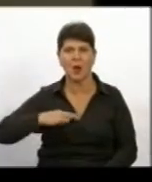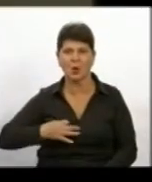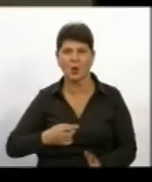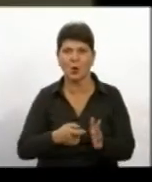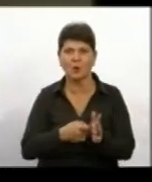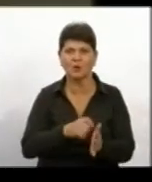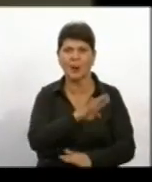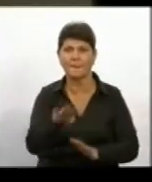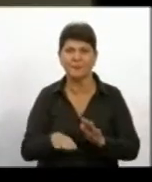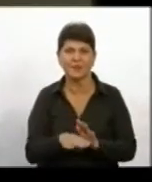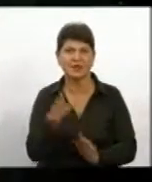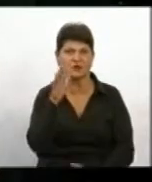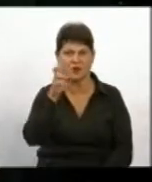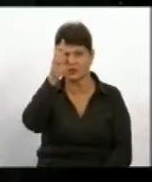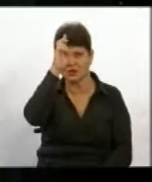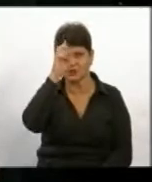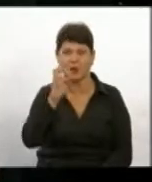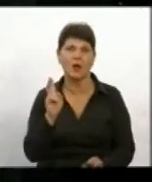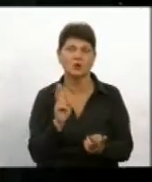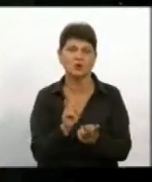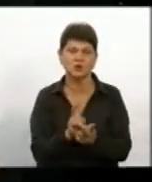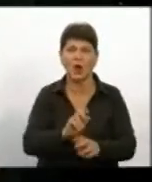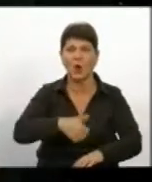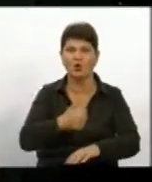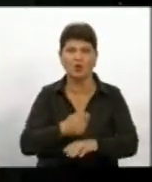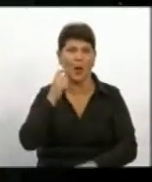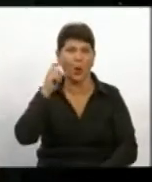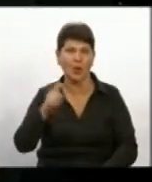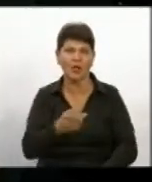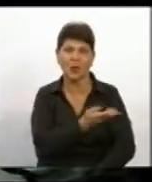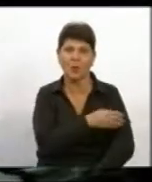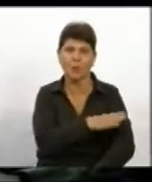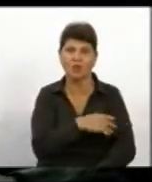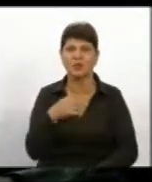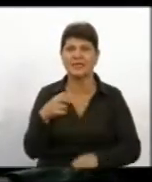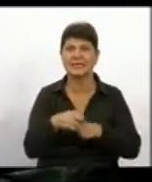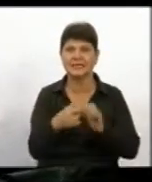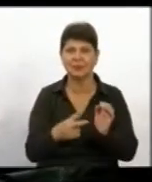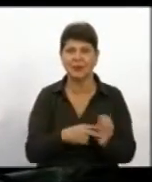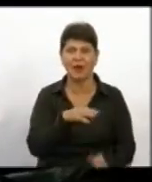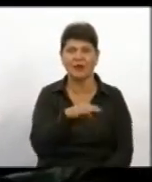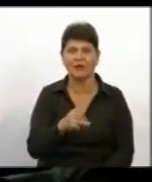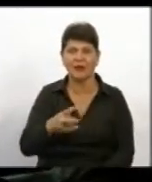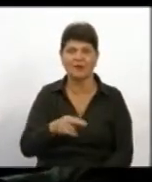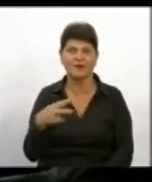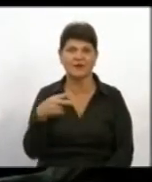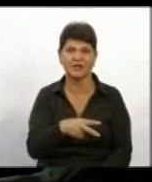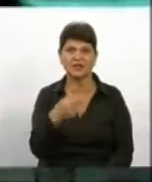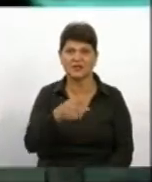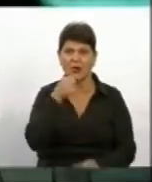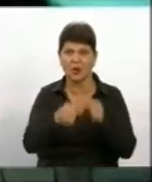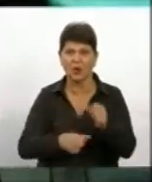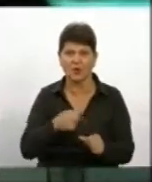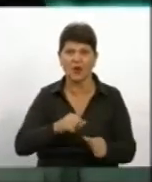під час державної зустрічі очільників України та Польщі у Вінниці 17 травня 1920 року.